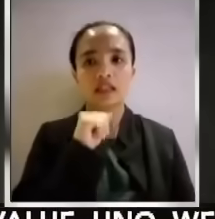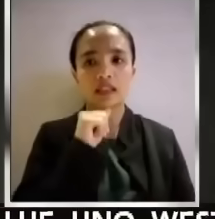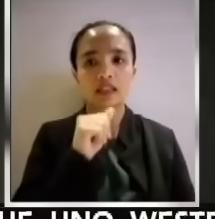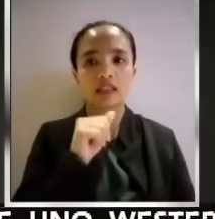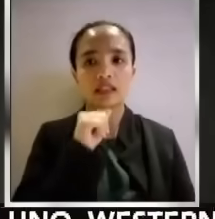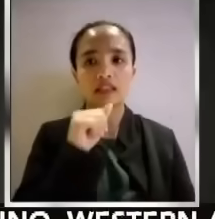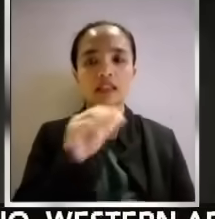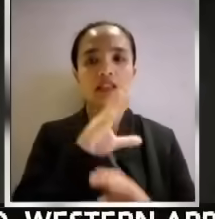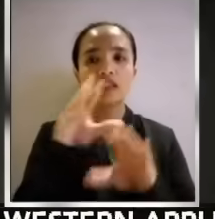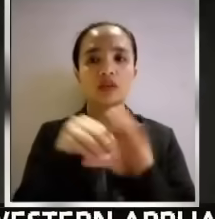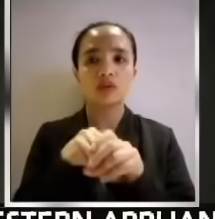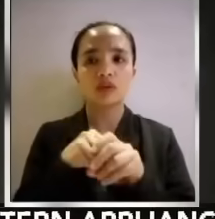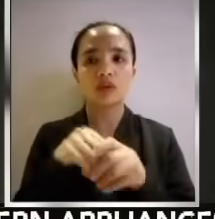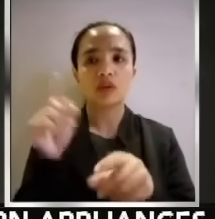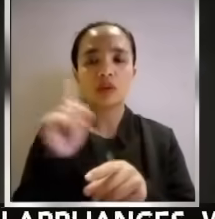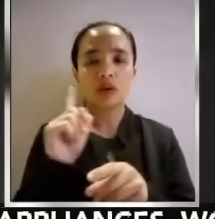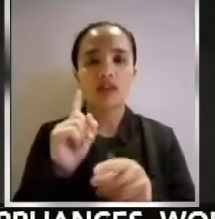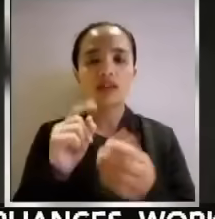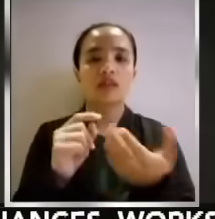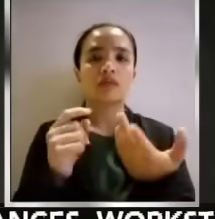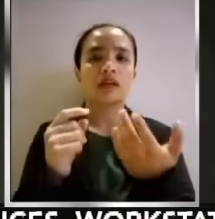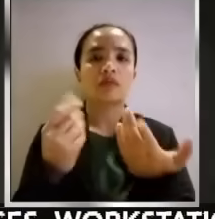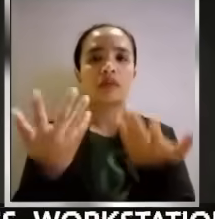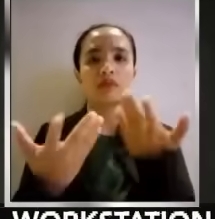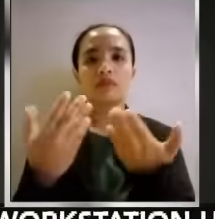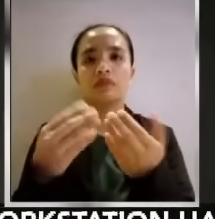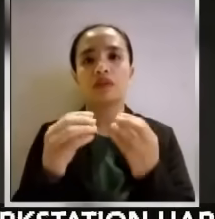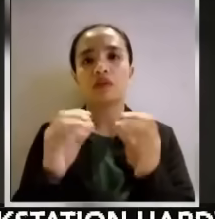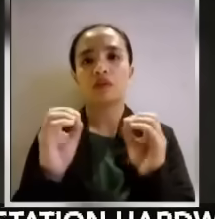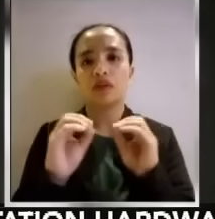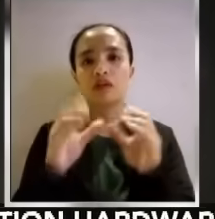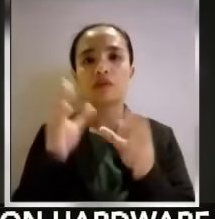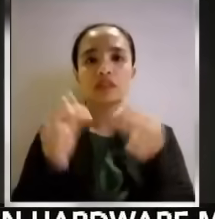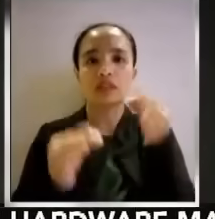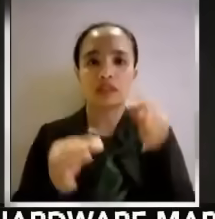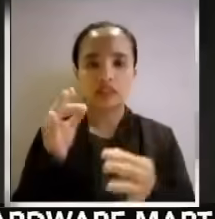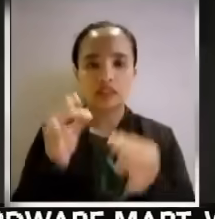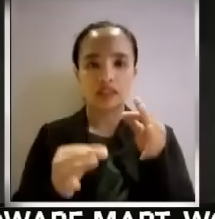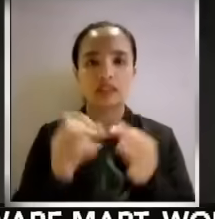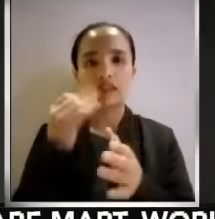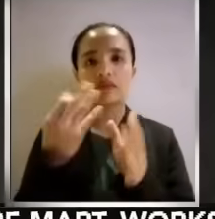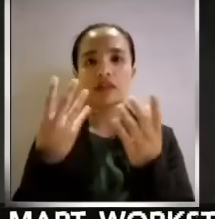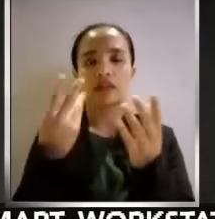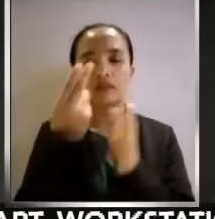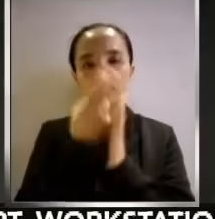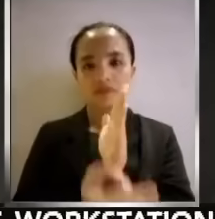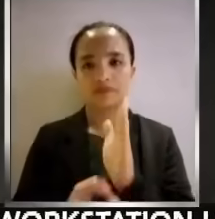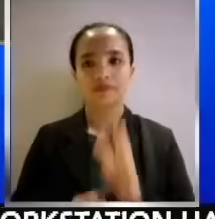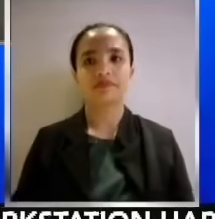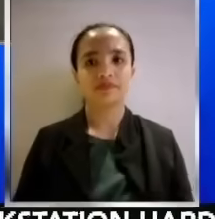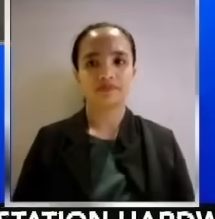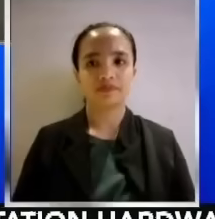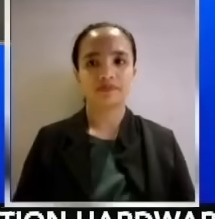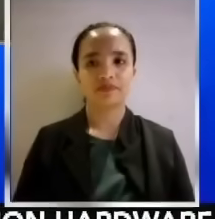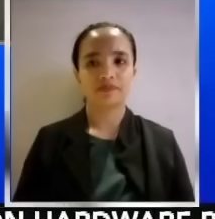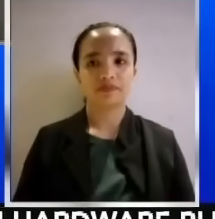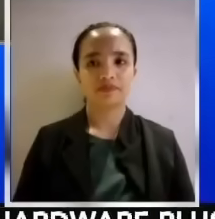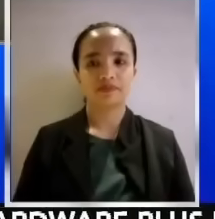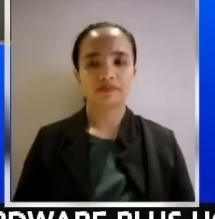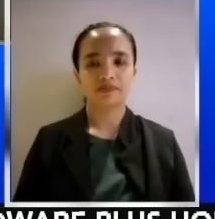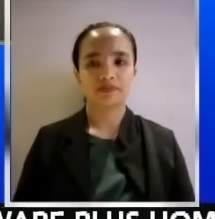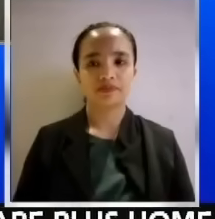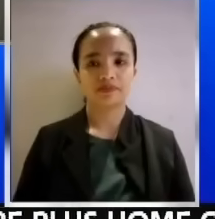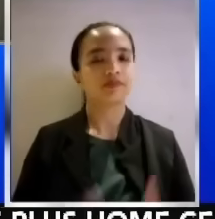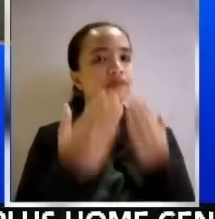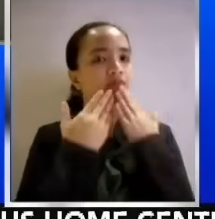nilang hustisya para kay Margaret. Yan ang latest mula rito sa San Jacinto, Pangasinan. Balik sa iyo, Pia. Maraming